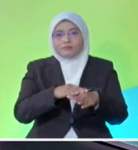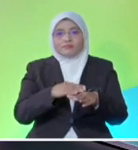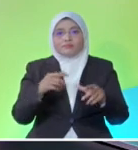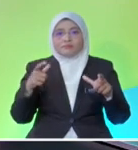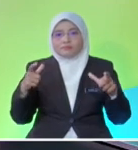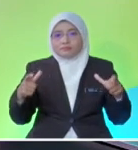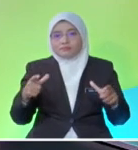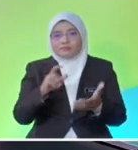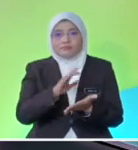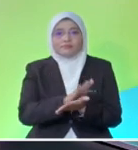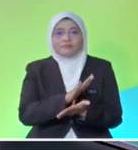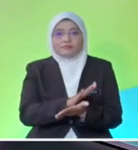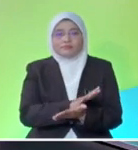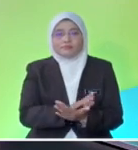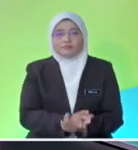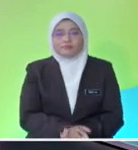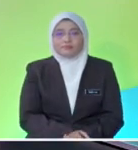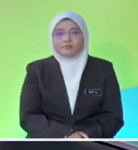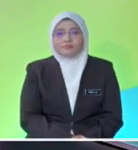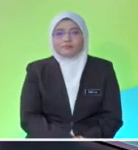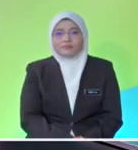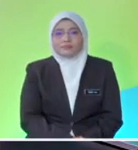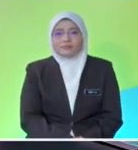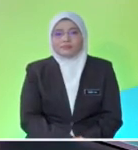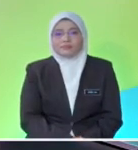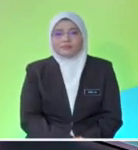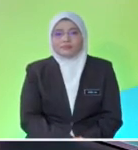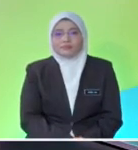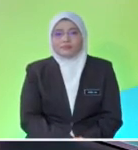menggunakan hujung pen. Boleh tak cikgu? Boleh.